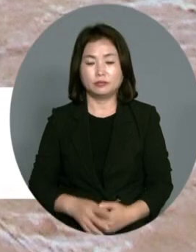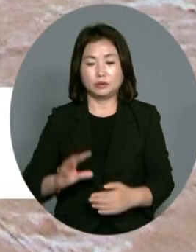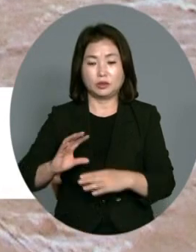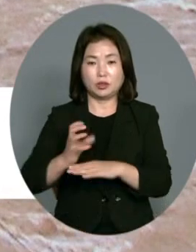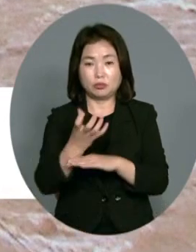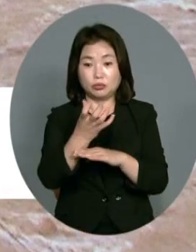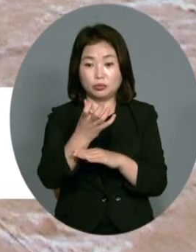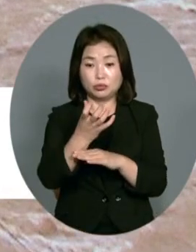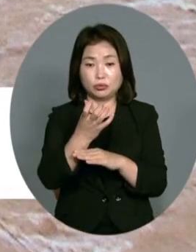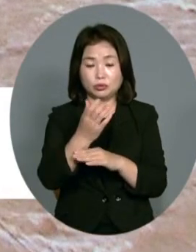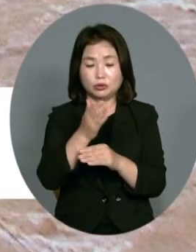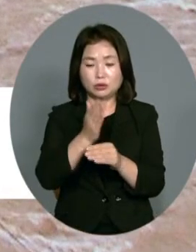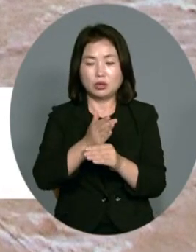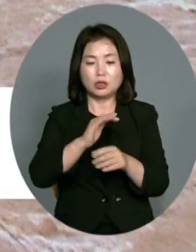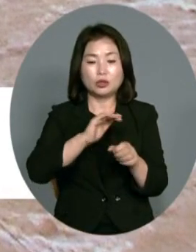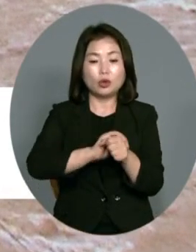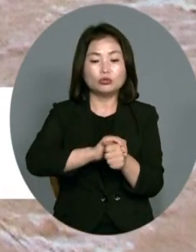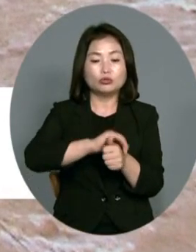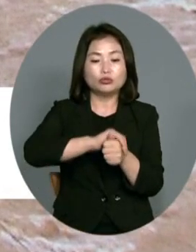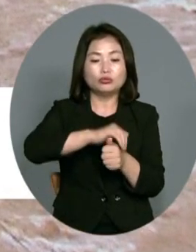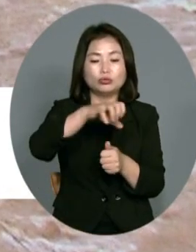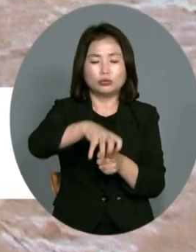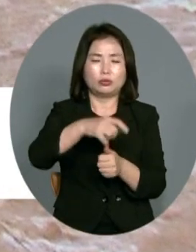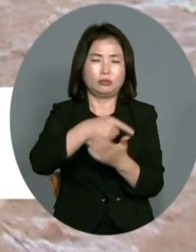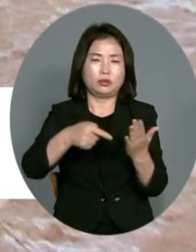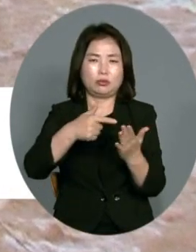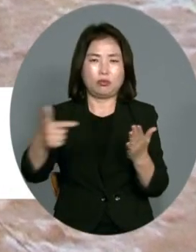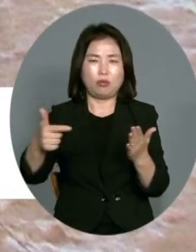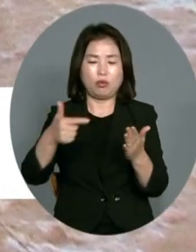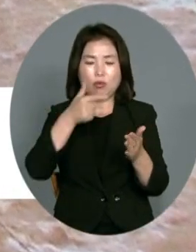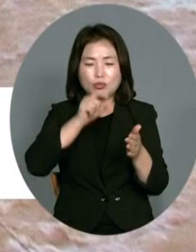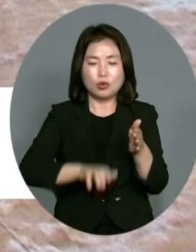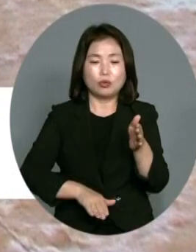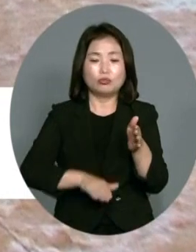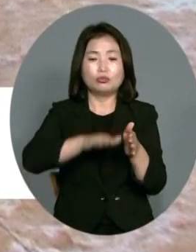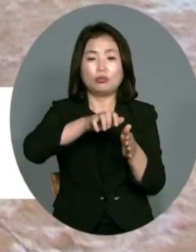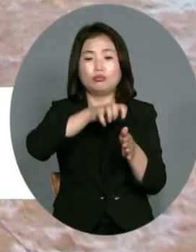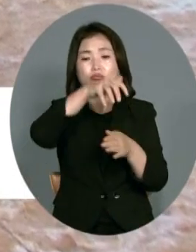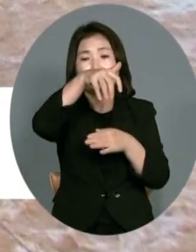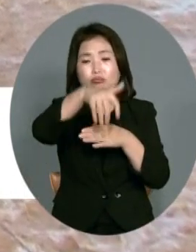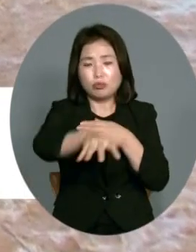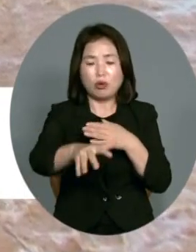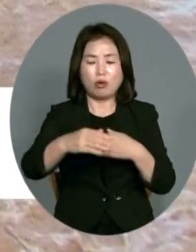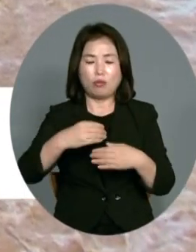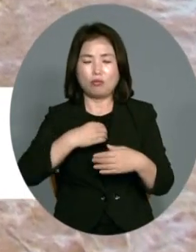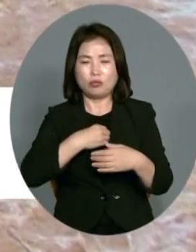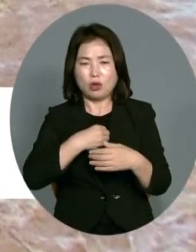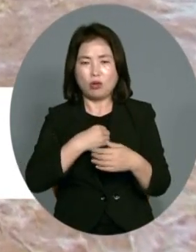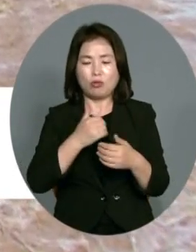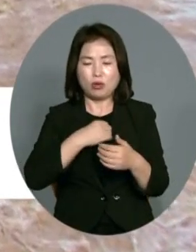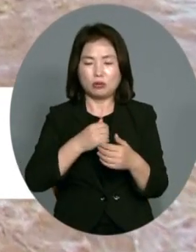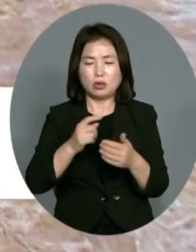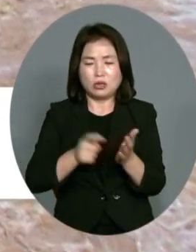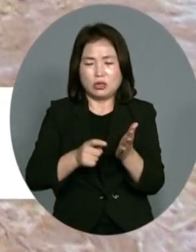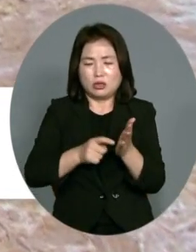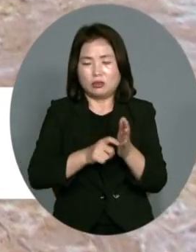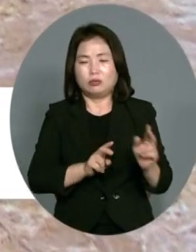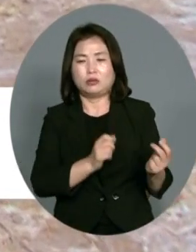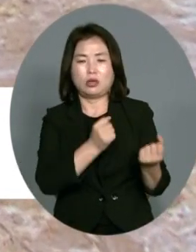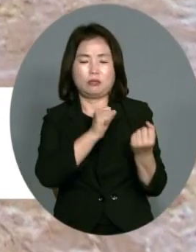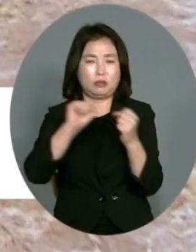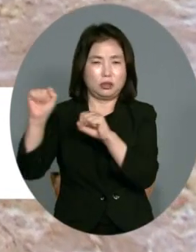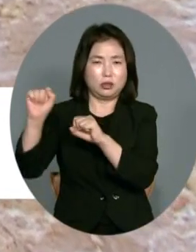태풍의 길목에 있었던 경주도 피해가 컸습니다. 저수지 물이 넘치면서 붕괴 경고가 나 주민들이 긴급